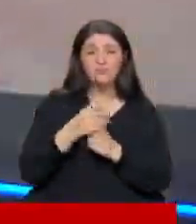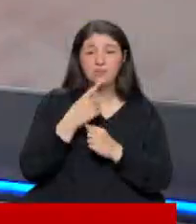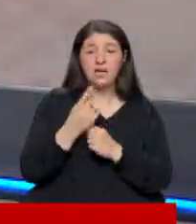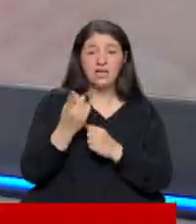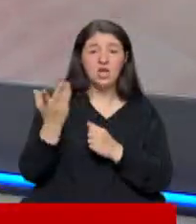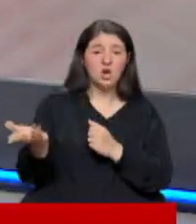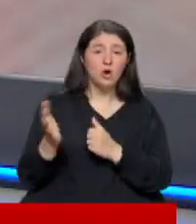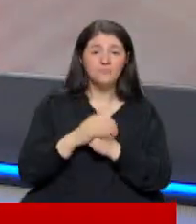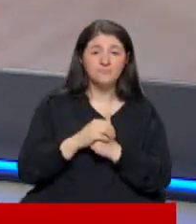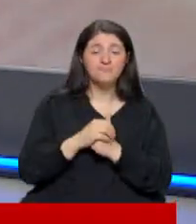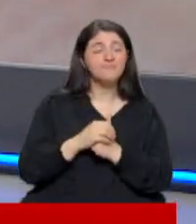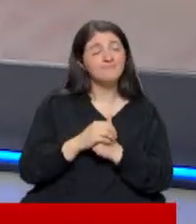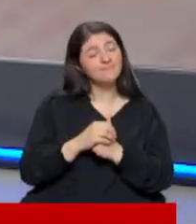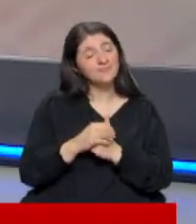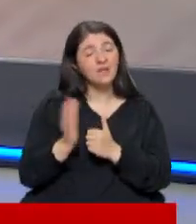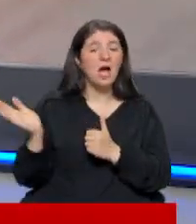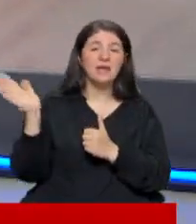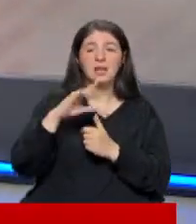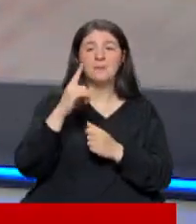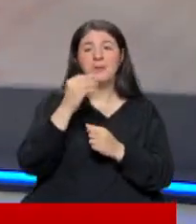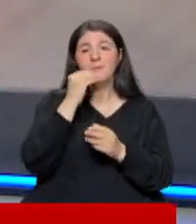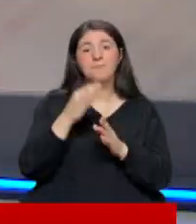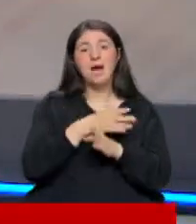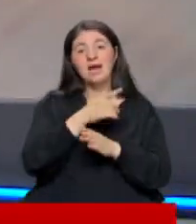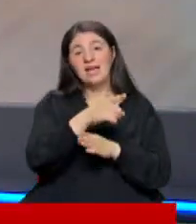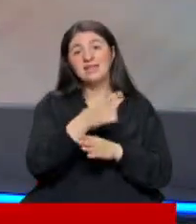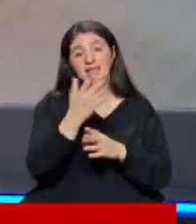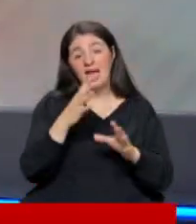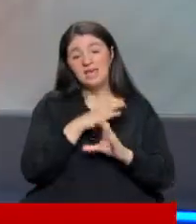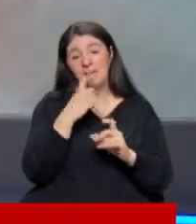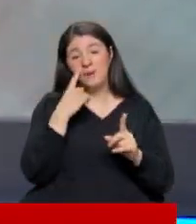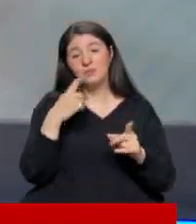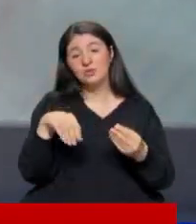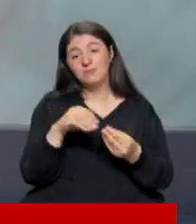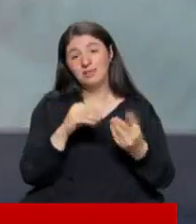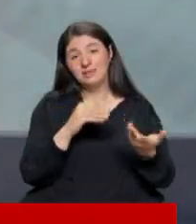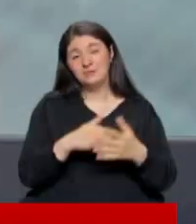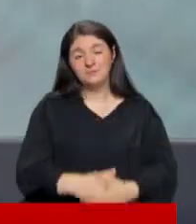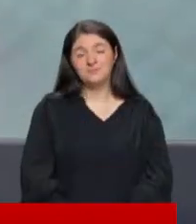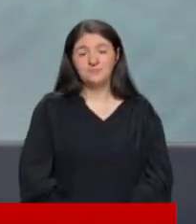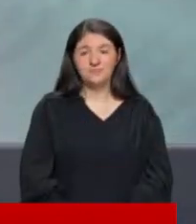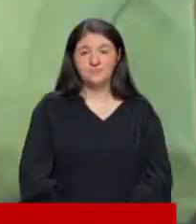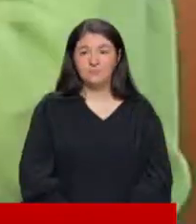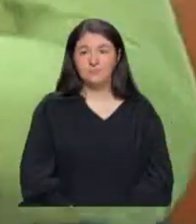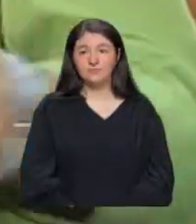deniyor Hadi gelin bir de marketteki etkisine bakalım bu zamların